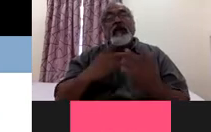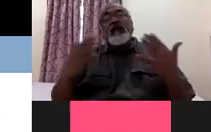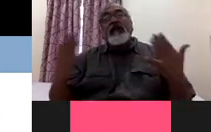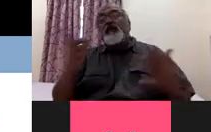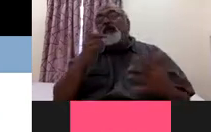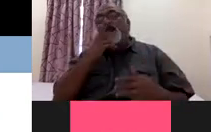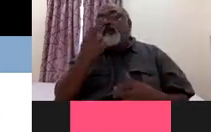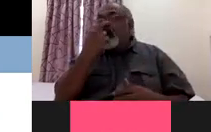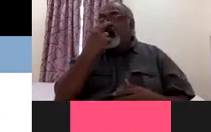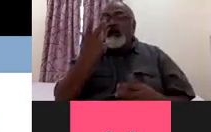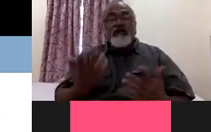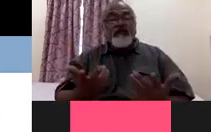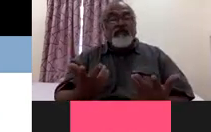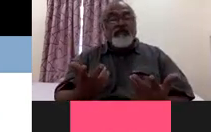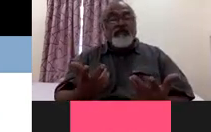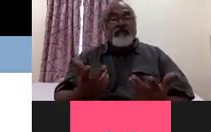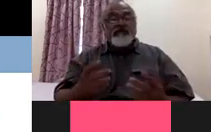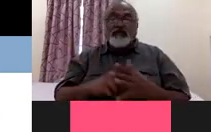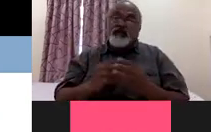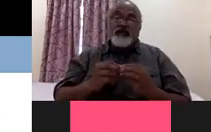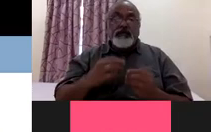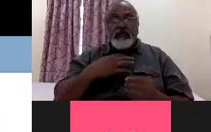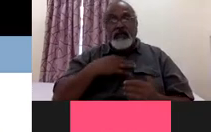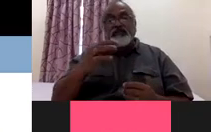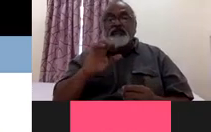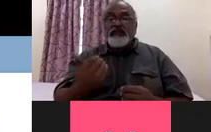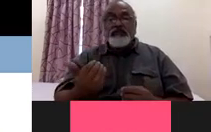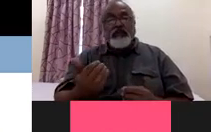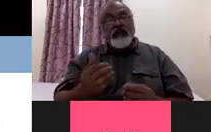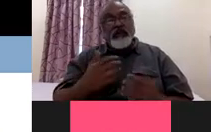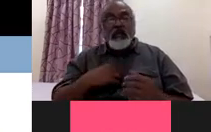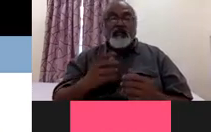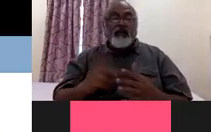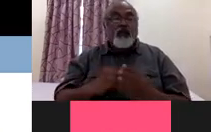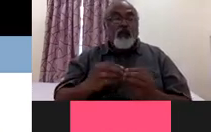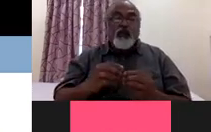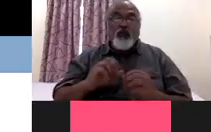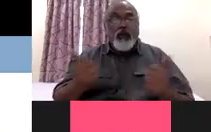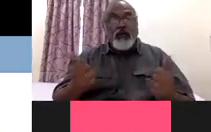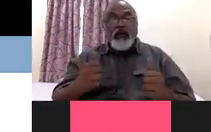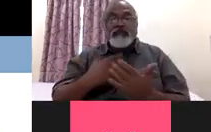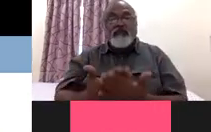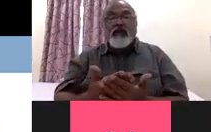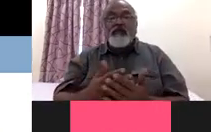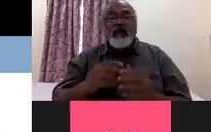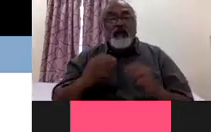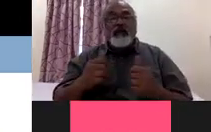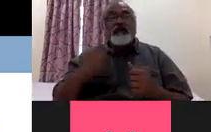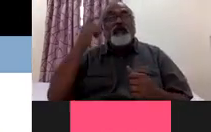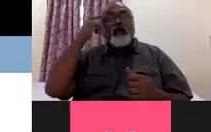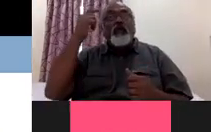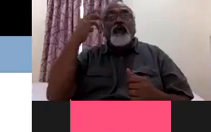ब्लाइंड पीपल जो पोस्टमैन पोस्टल ये जॉब जिनके लिए बहुत इंपॉर्टेंट है और जो जॉब के लिए एस्पिरेशन रखते हैं, वो